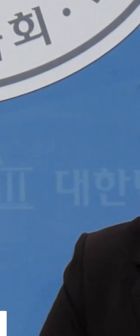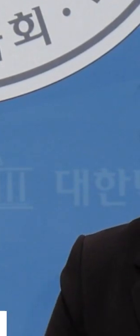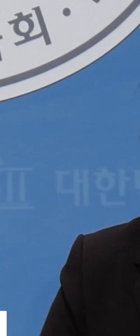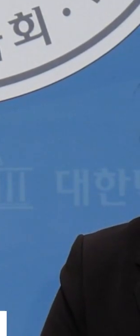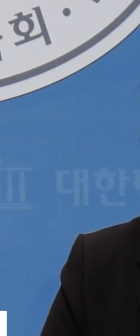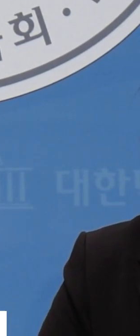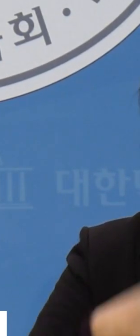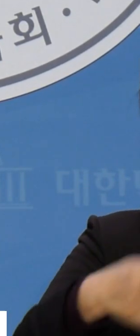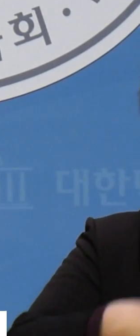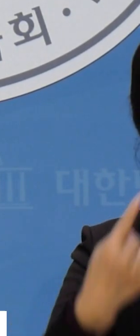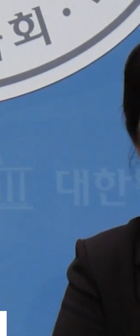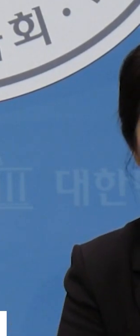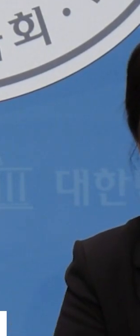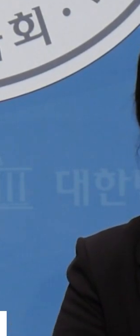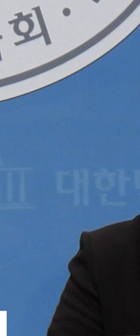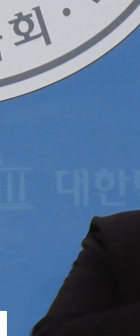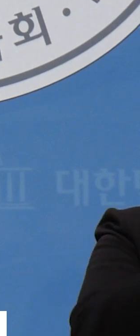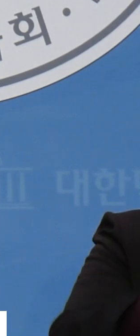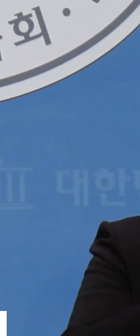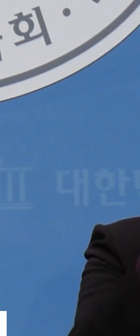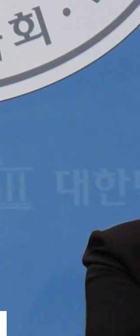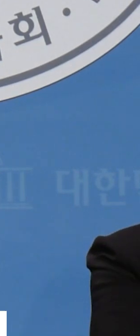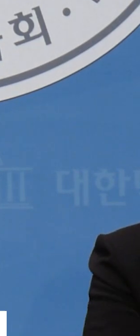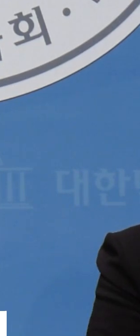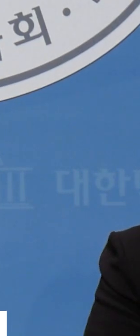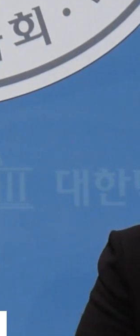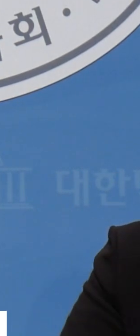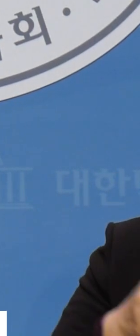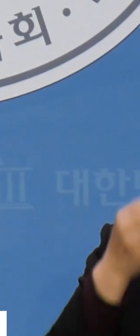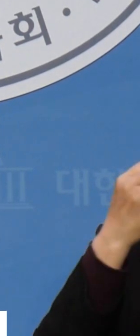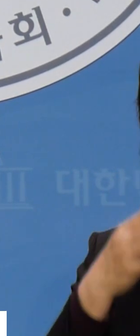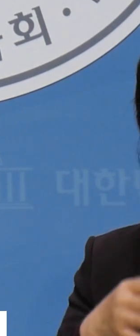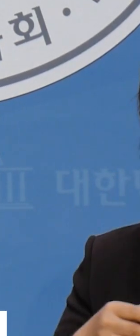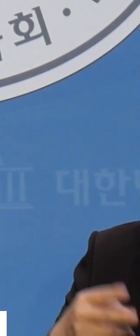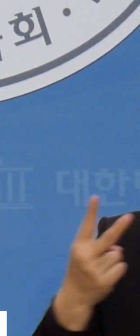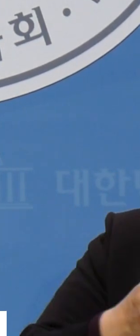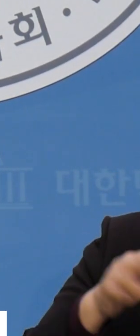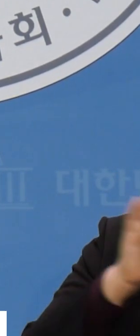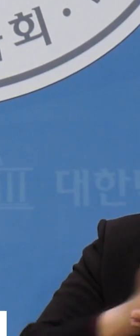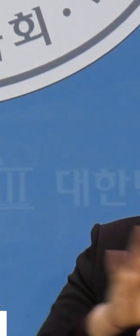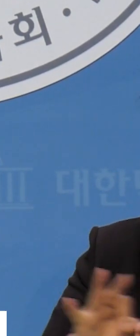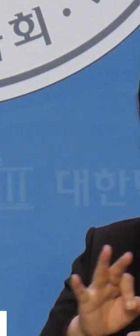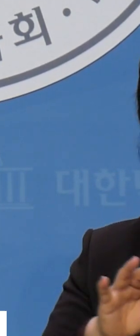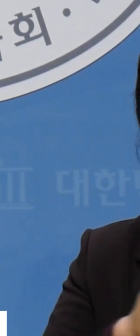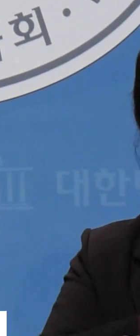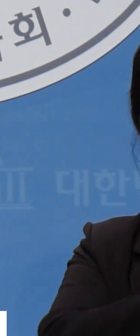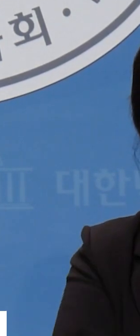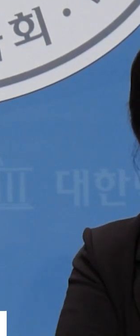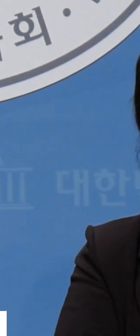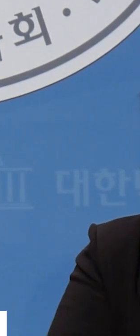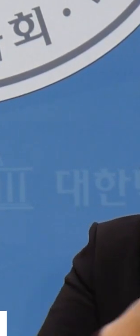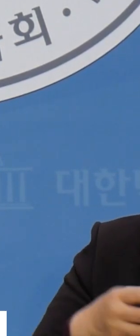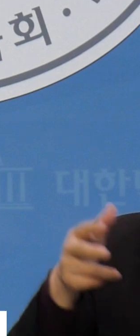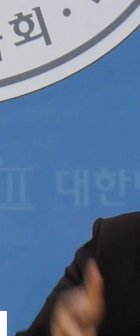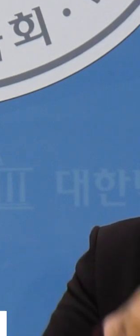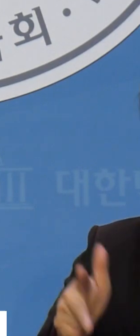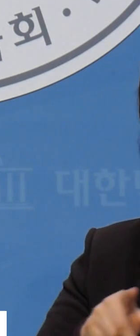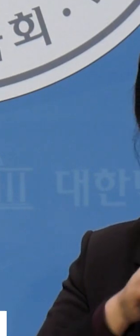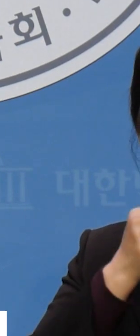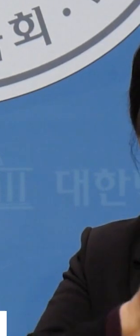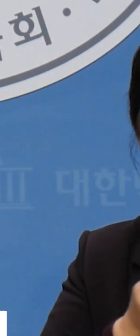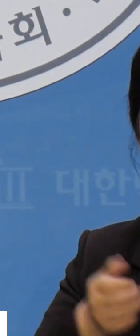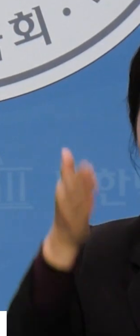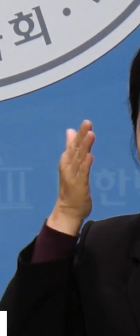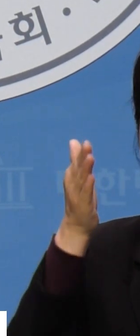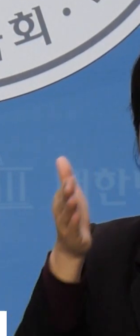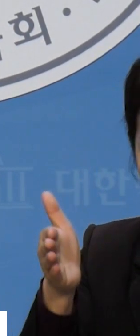원전 생태계를 철저하게 무너뜨리고 신재생에너지 사업을 좌파 비즈니스로 만들었던 달콤한 기억에서